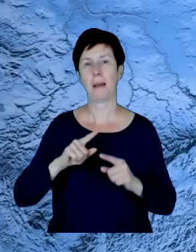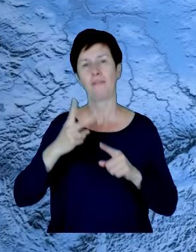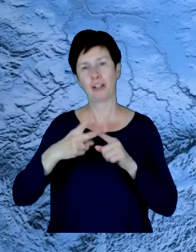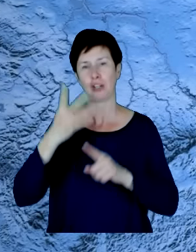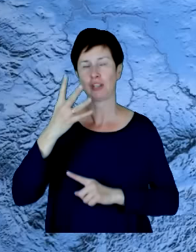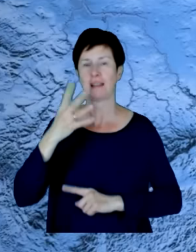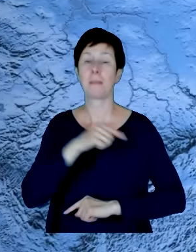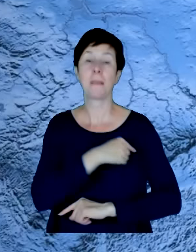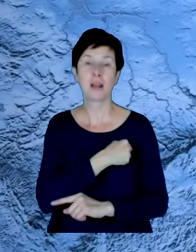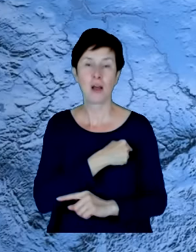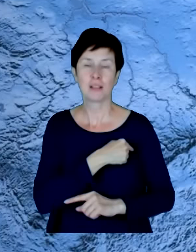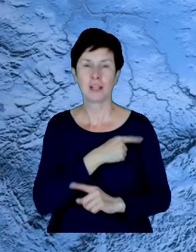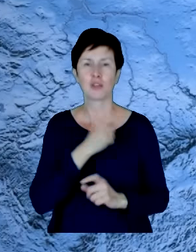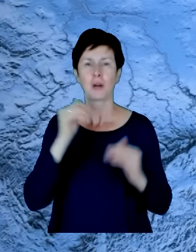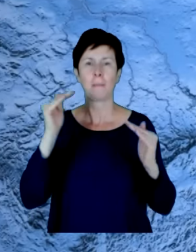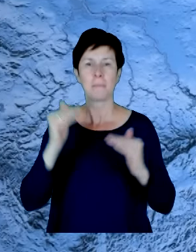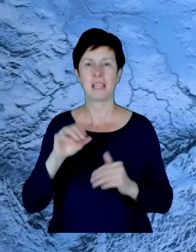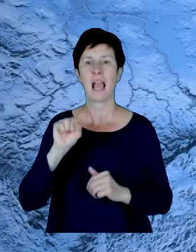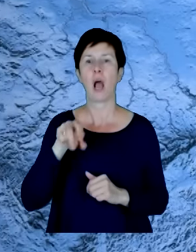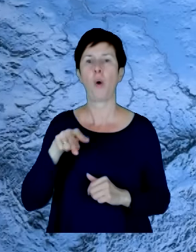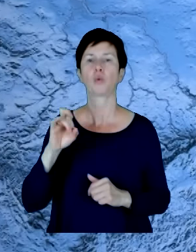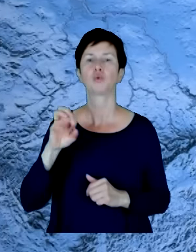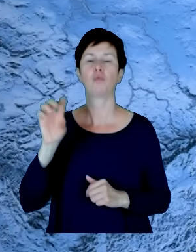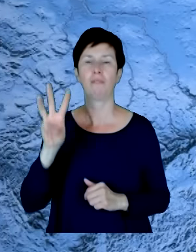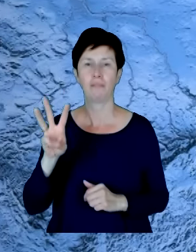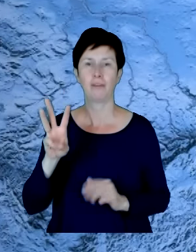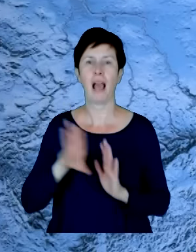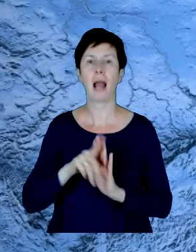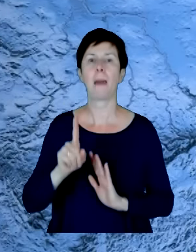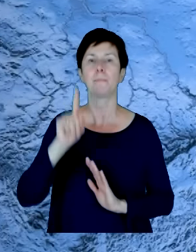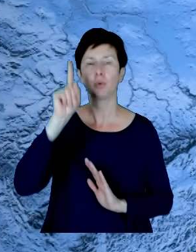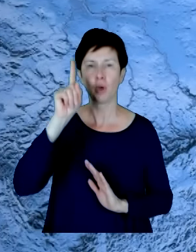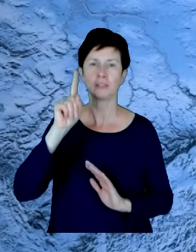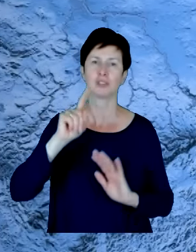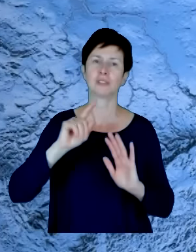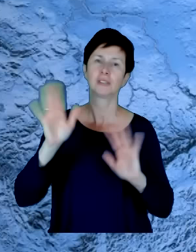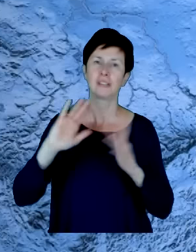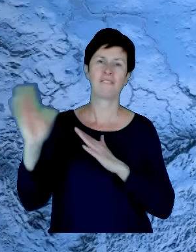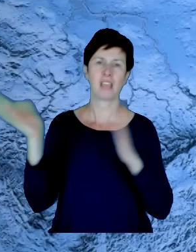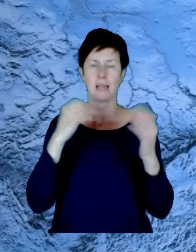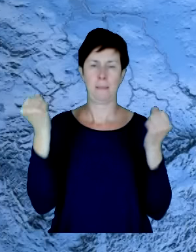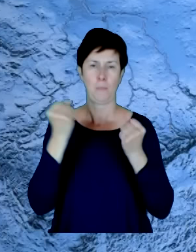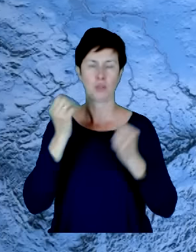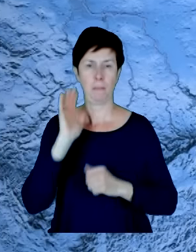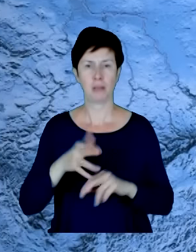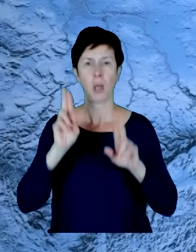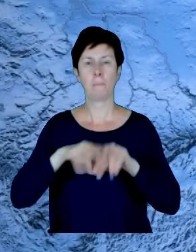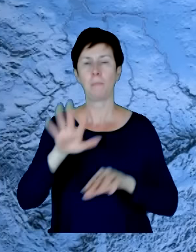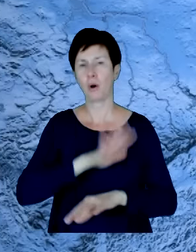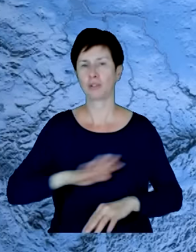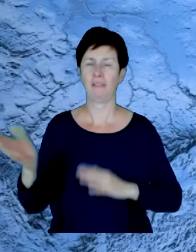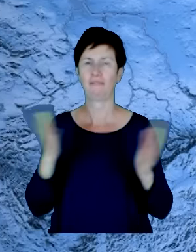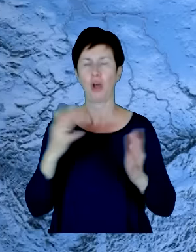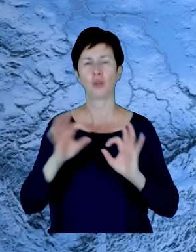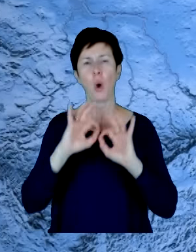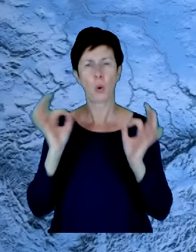stopnie niewiele mniej będzie w Augustowie choć na wschodnich i północnych krańcach Polski okresowo mocniej powieje wiatr w pozostałych regionach wiatr na ogół